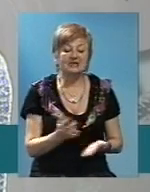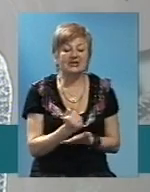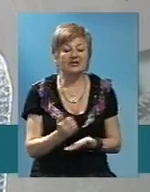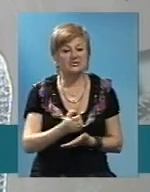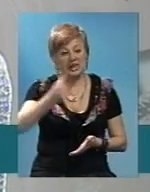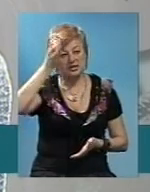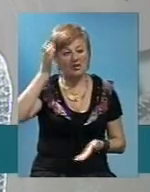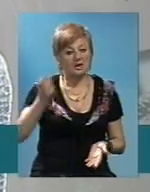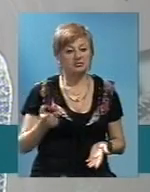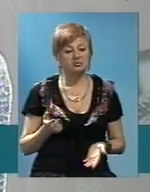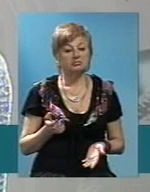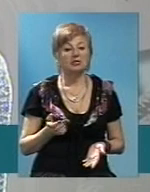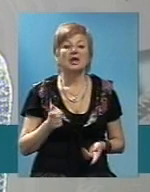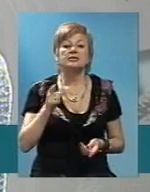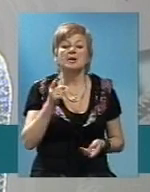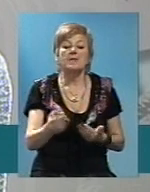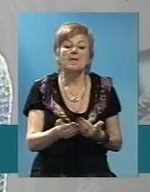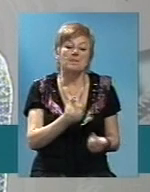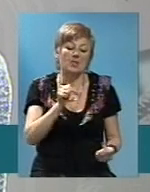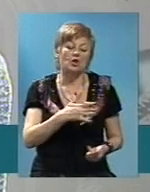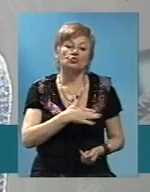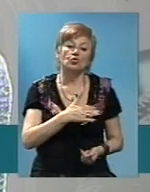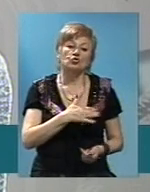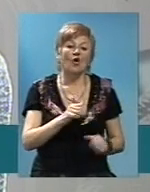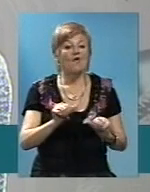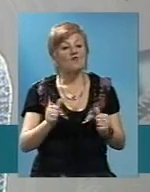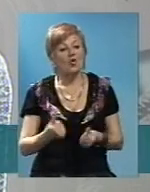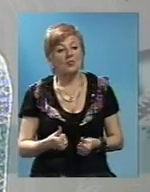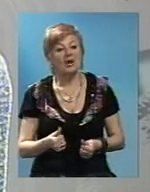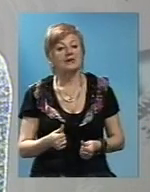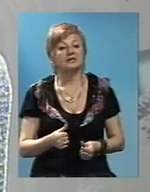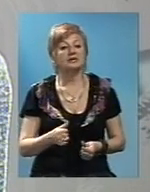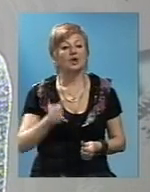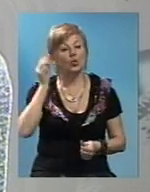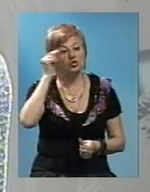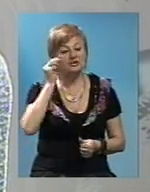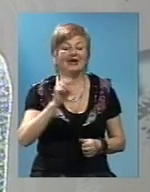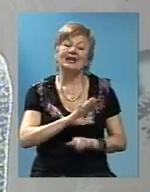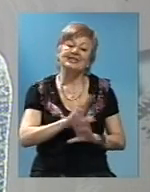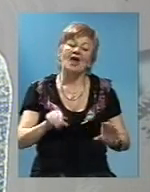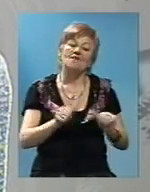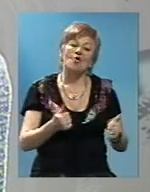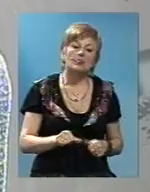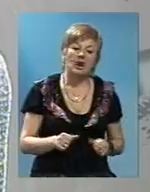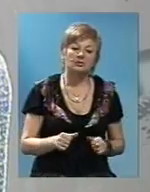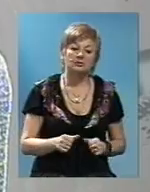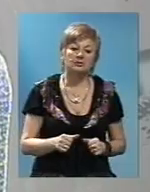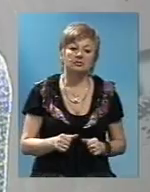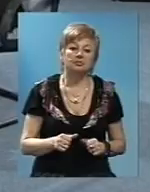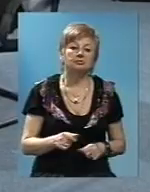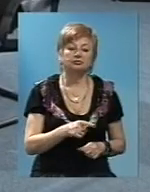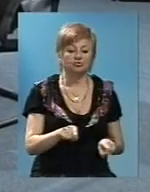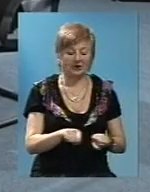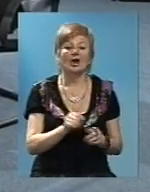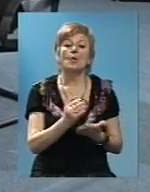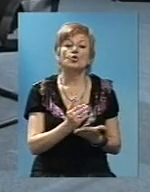знань, тобі ближче до душі формальні такі шкільні заняття чи неформальний процес, тобто ну, ті